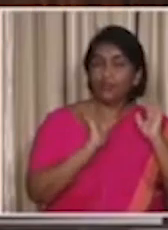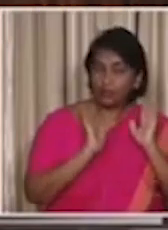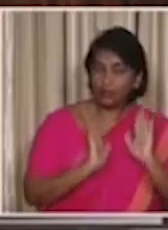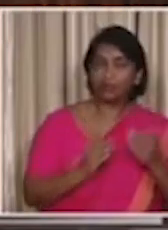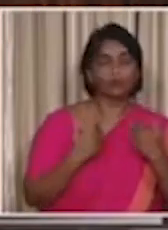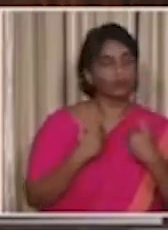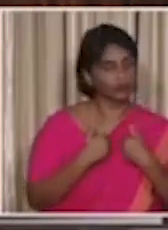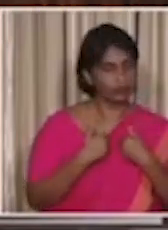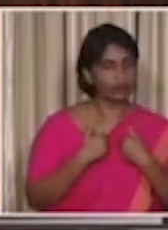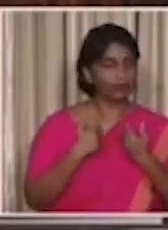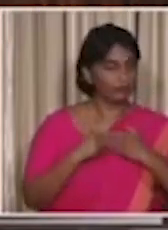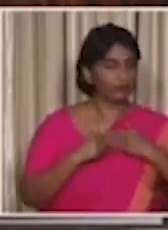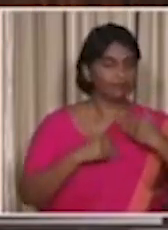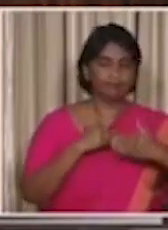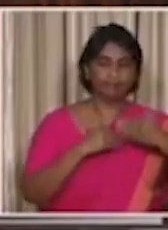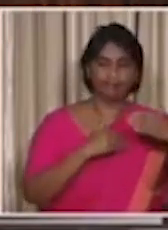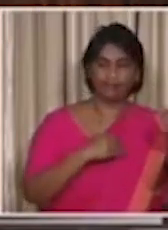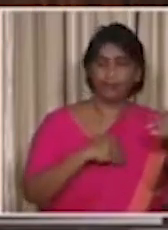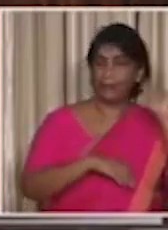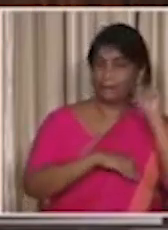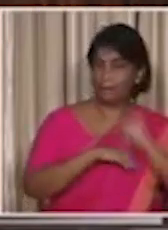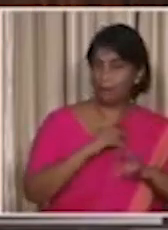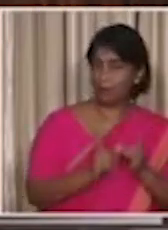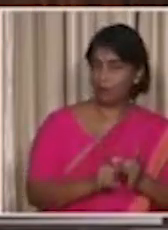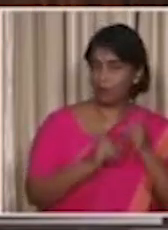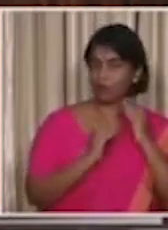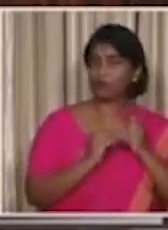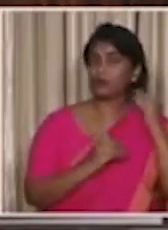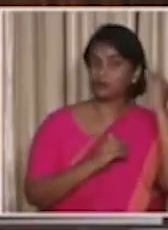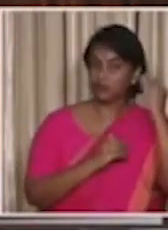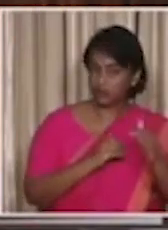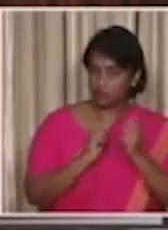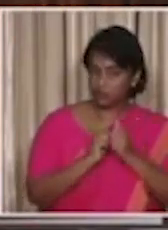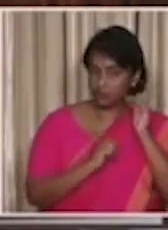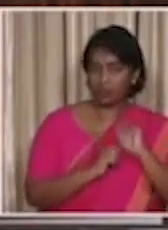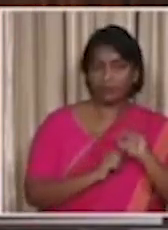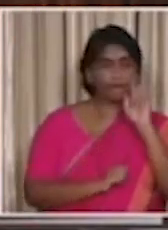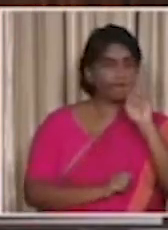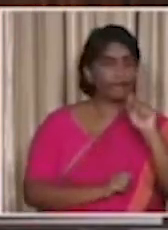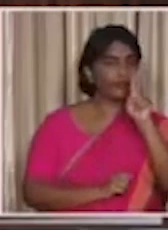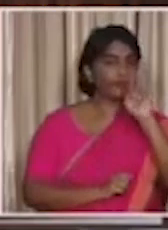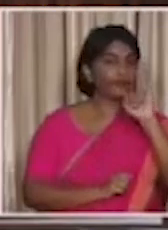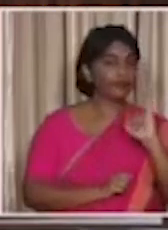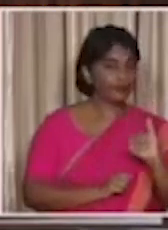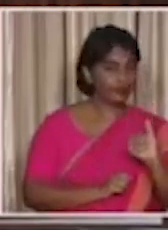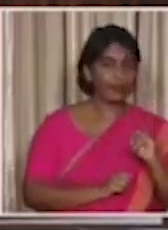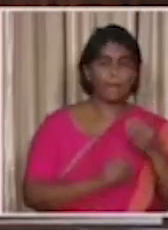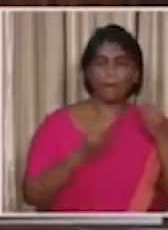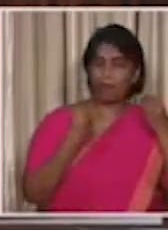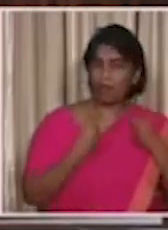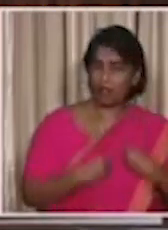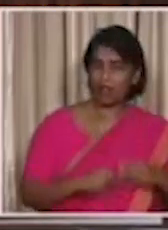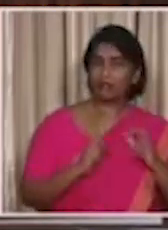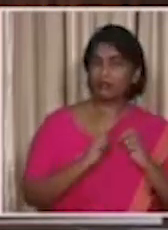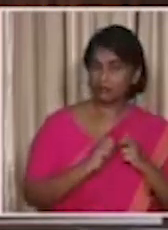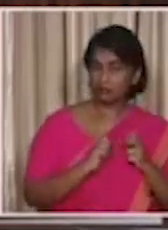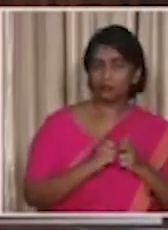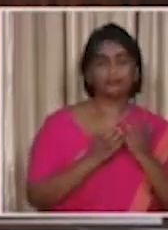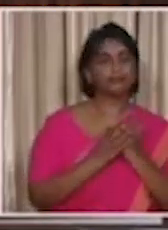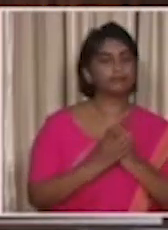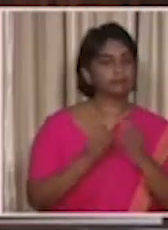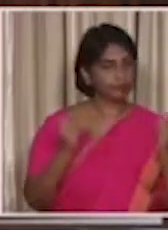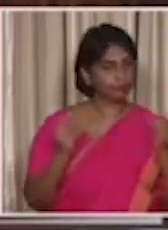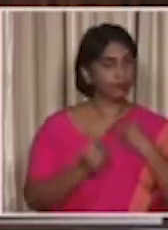අප යන මේ සැලැස්ම අනුව ඉදිරියට ගියොත් 2026 වෙද්දී බංකොලොත් තත්ත්වයෙන් මිදෙන්න